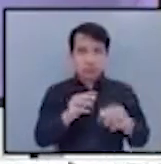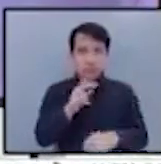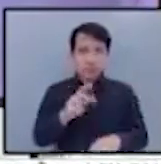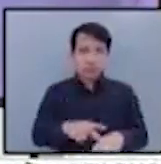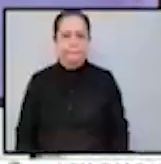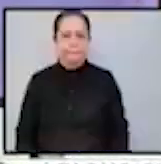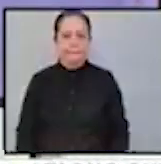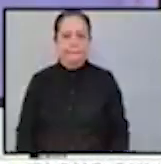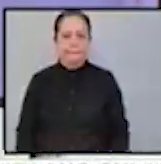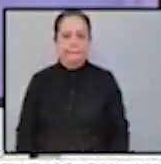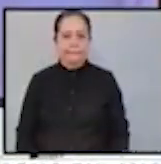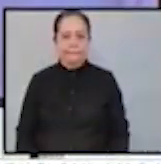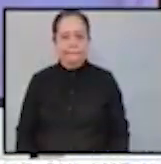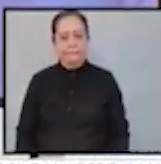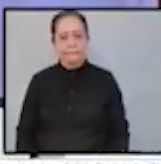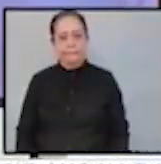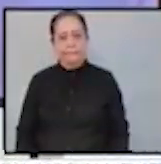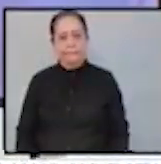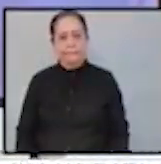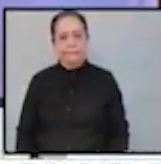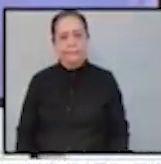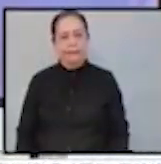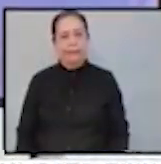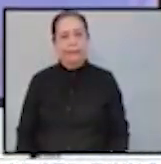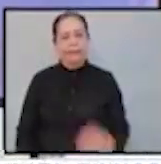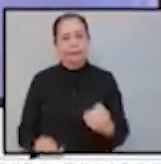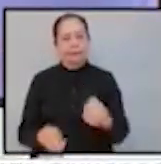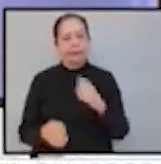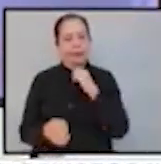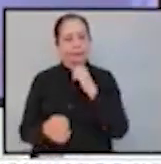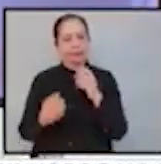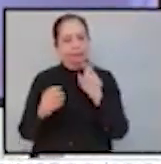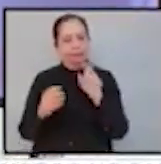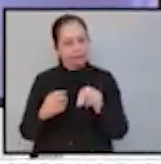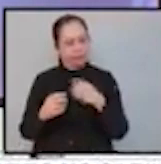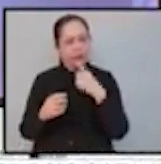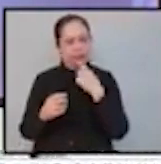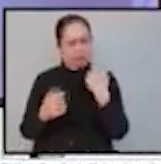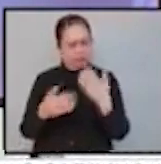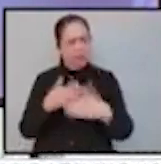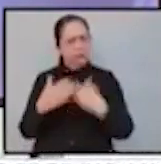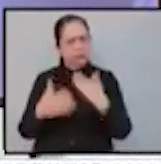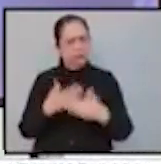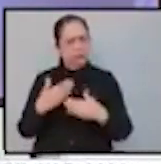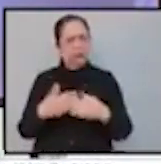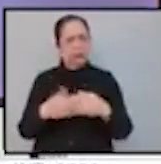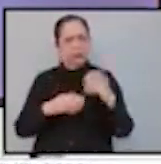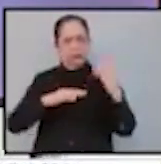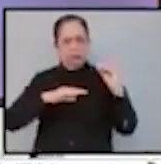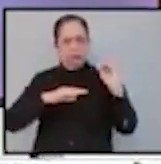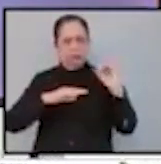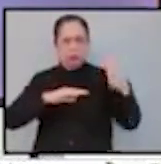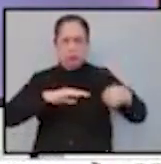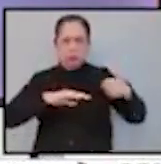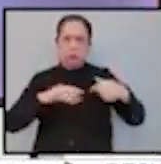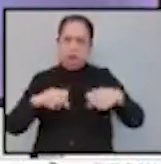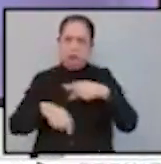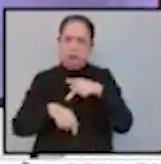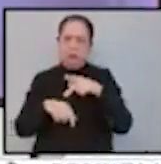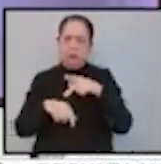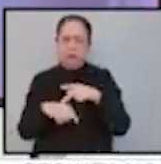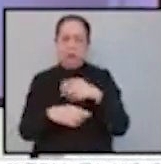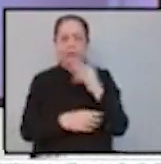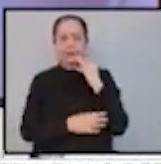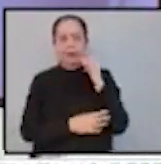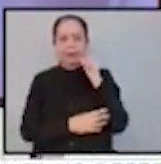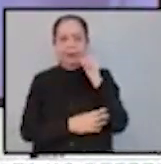Justice Secretary Jesus Crispin Remulla, di na ito kailangan dahil gumagana naman ang justice system sa bansa. Si Mela Lesmora sa detalye. Rise